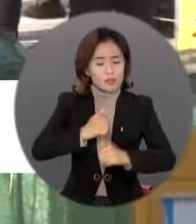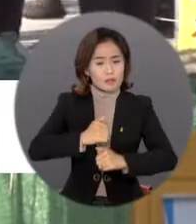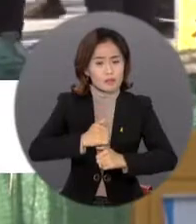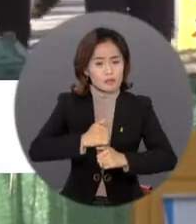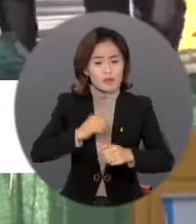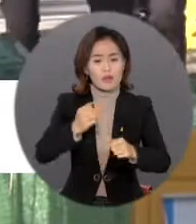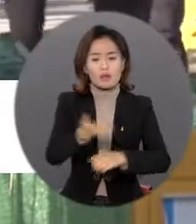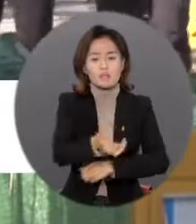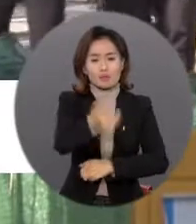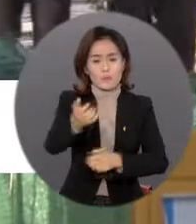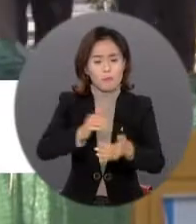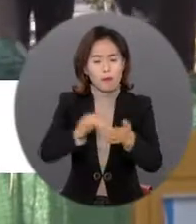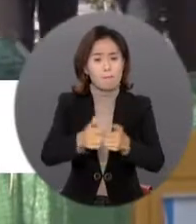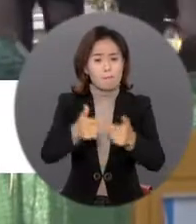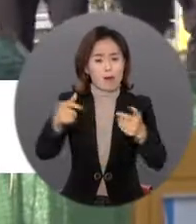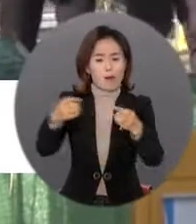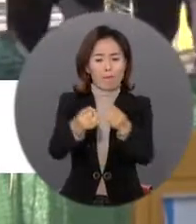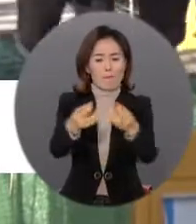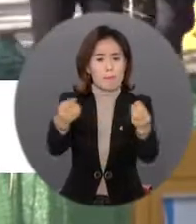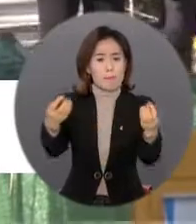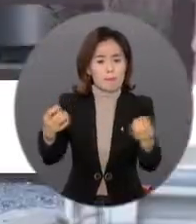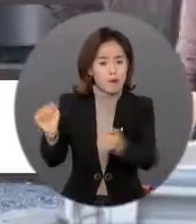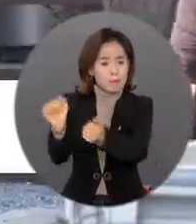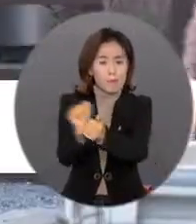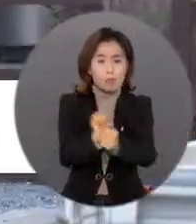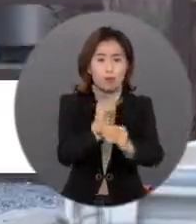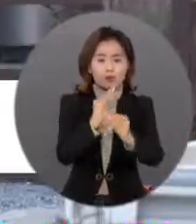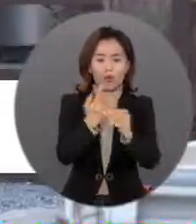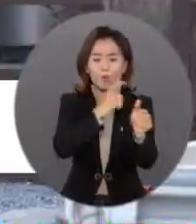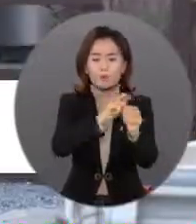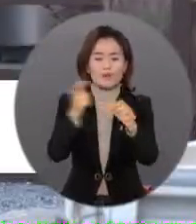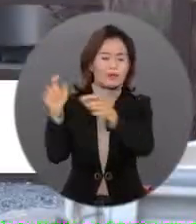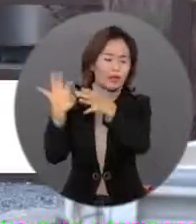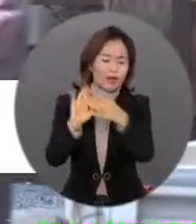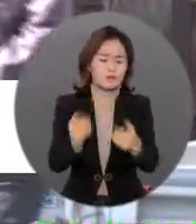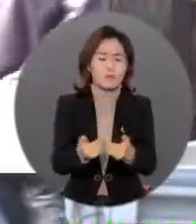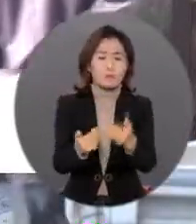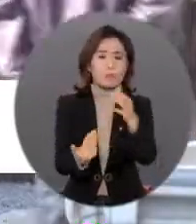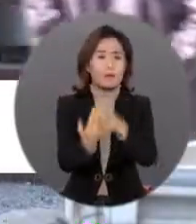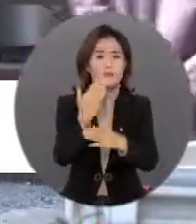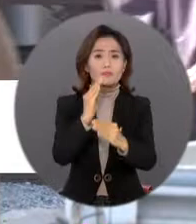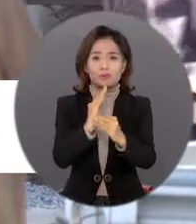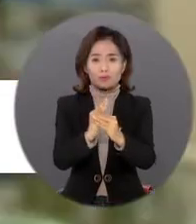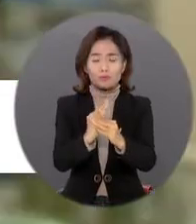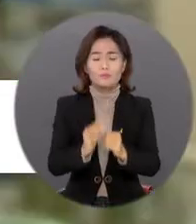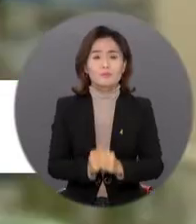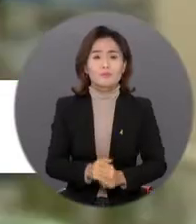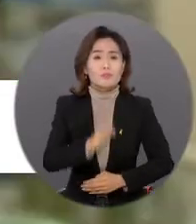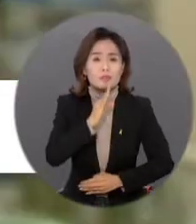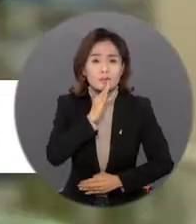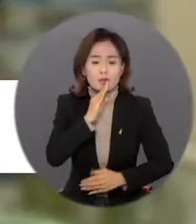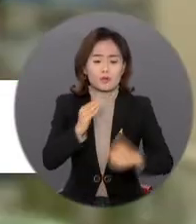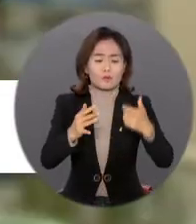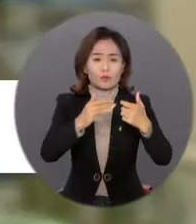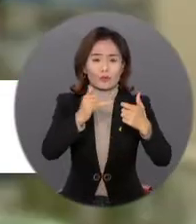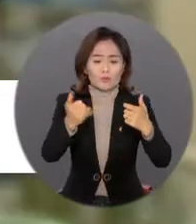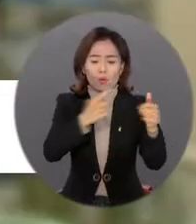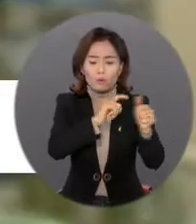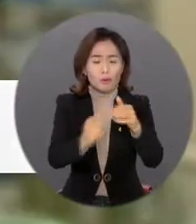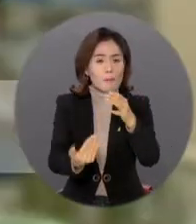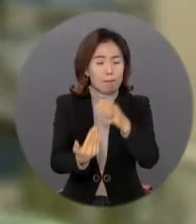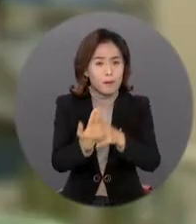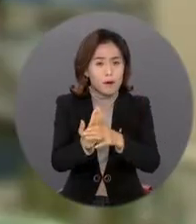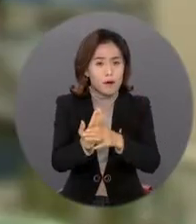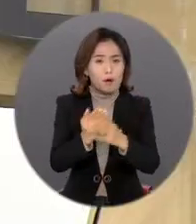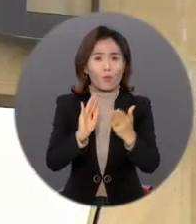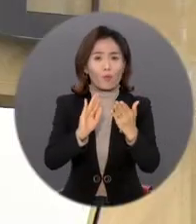증가가 산발적 집단 감염으로 이어지면서 확진자가 계속 발생하고 있는 겁니다. 실제로 60명 이상의 확진자가